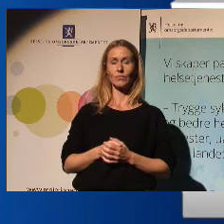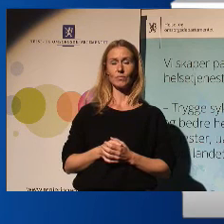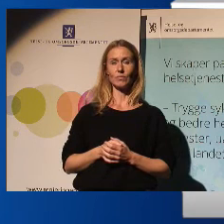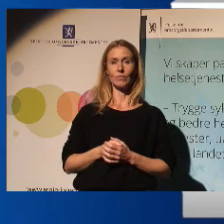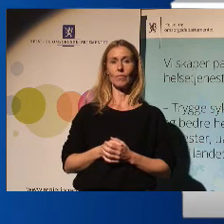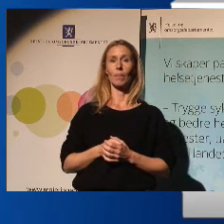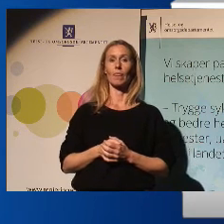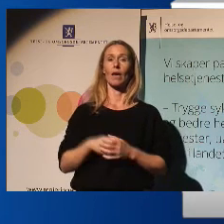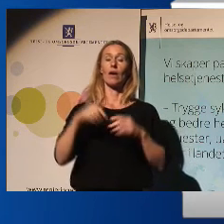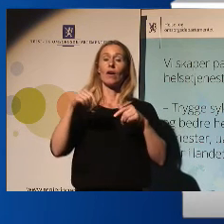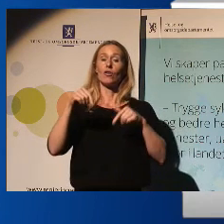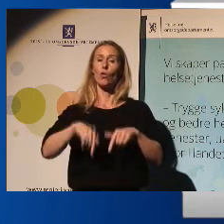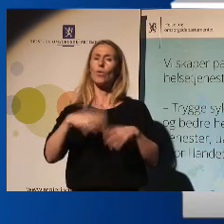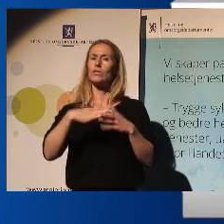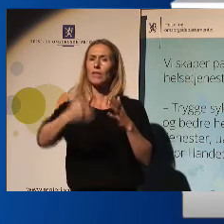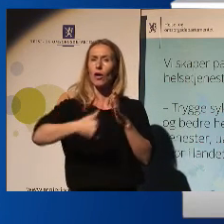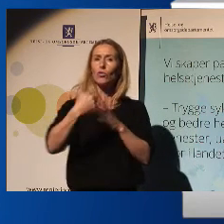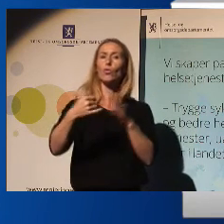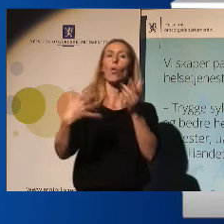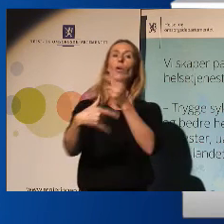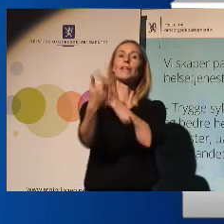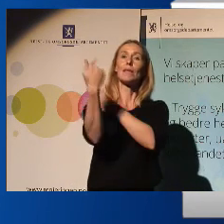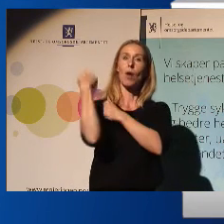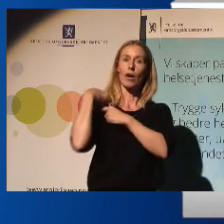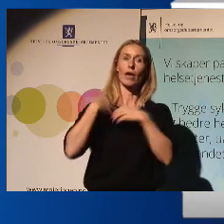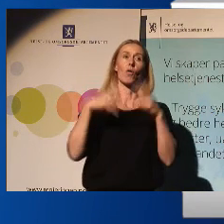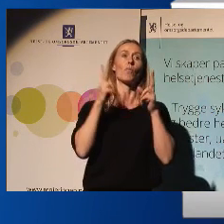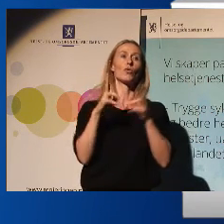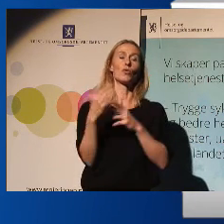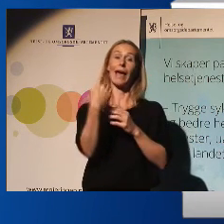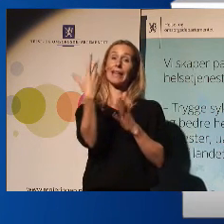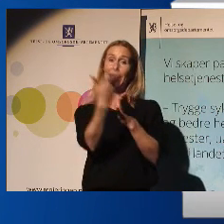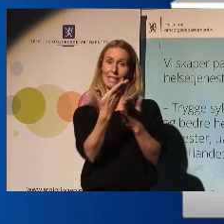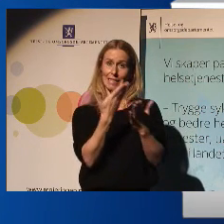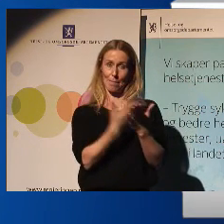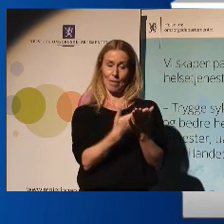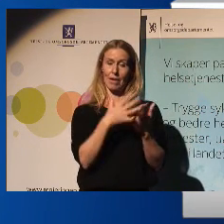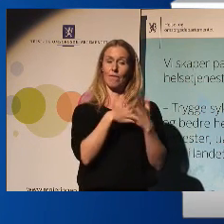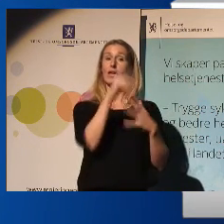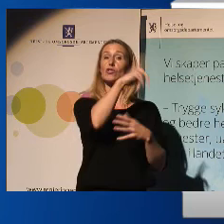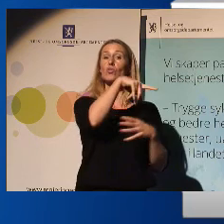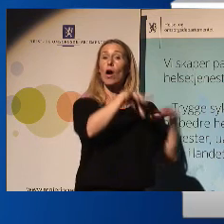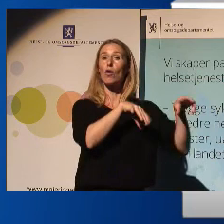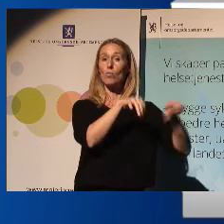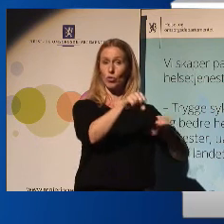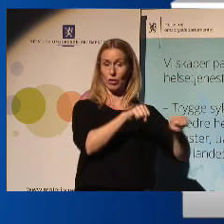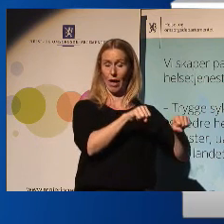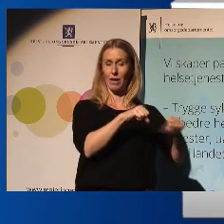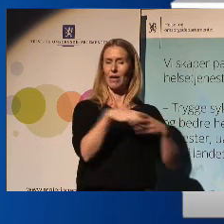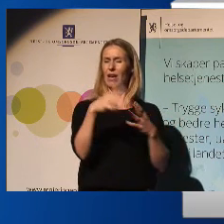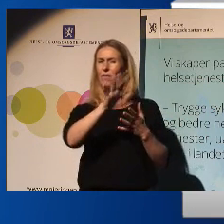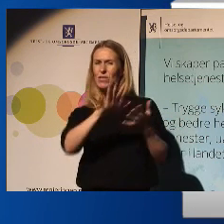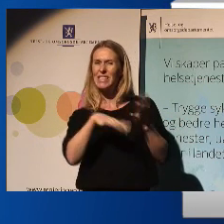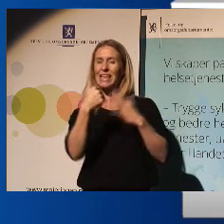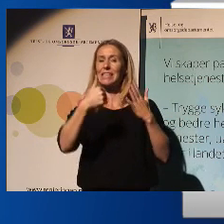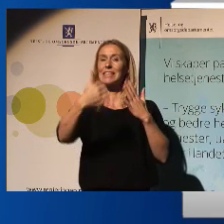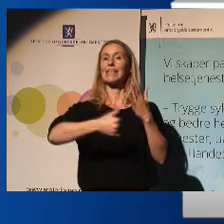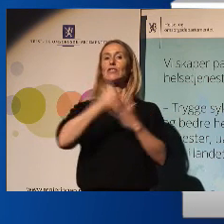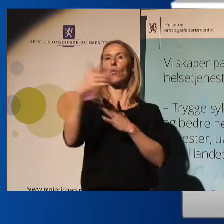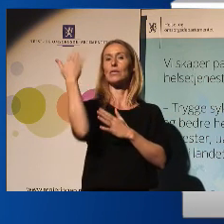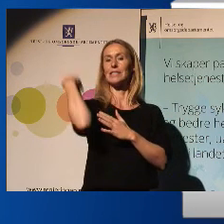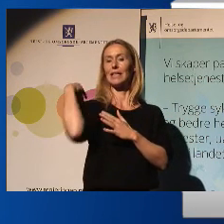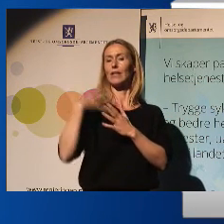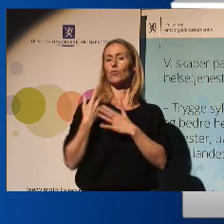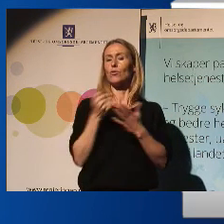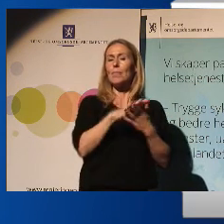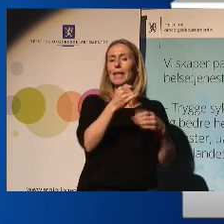Jeg skal ta dere noen år tilbake og bruke et eksempel fra Sola kommune. For cirka 6 år siden så hadde noen